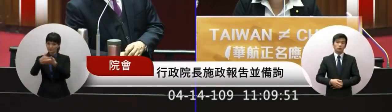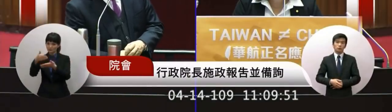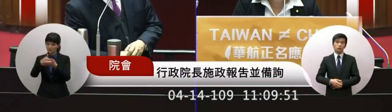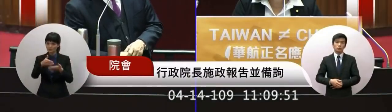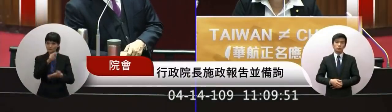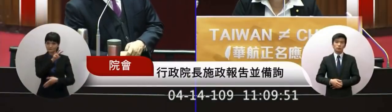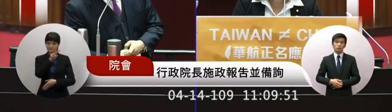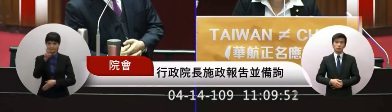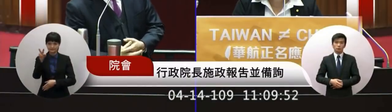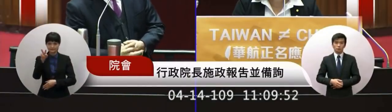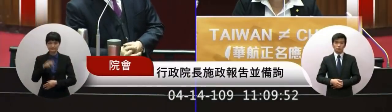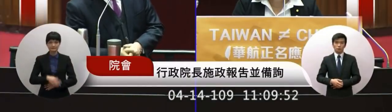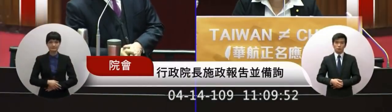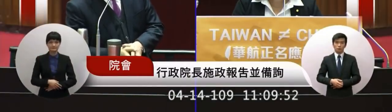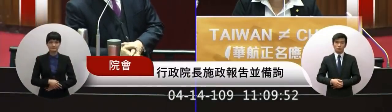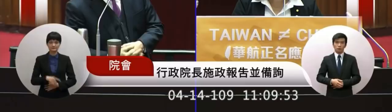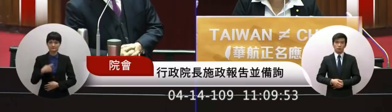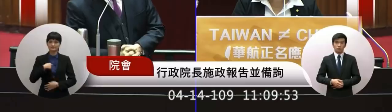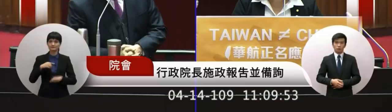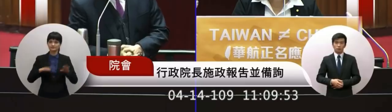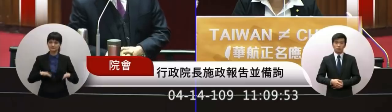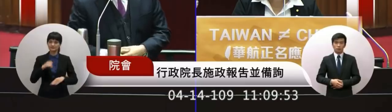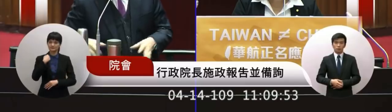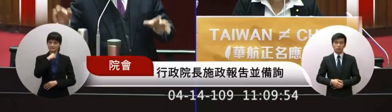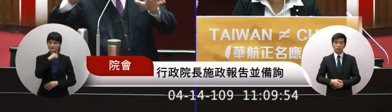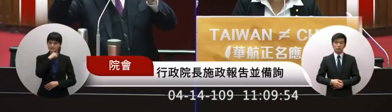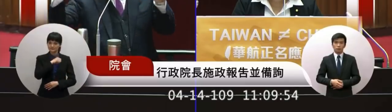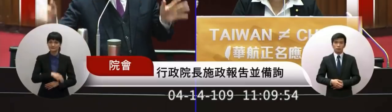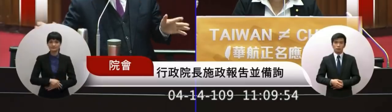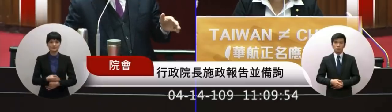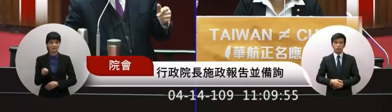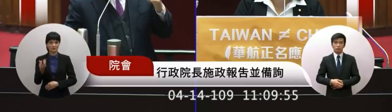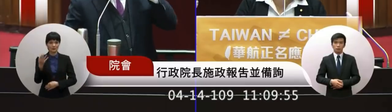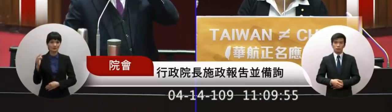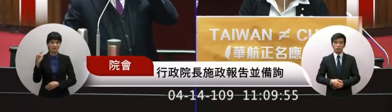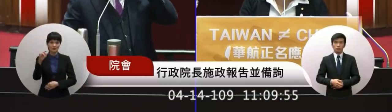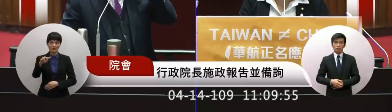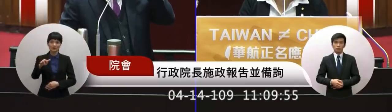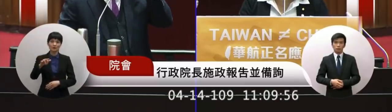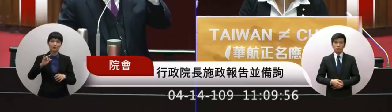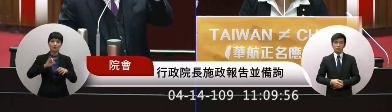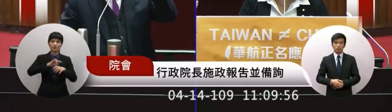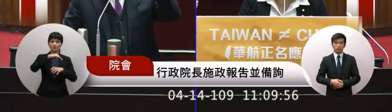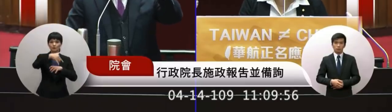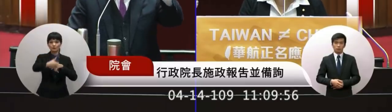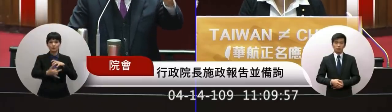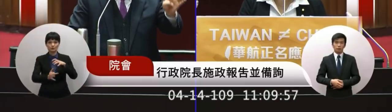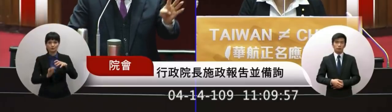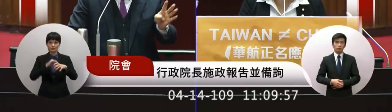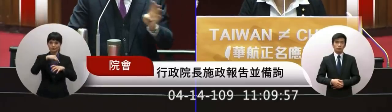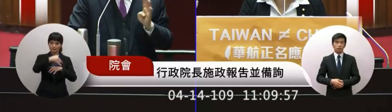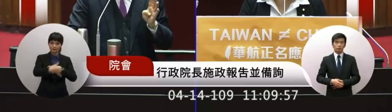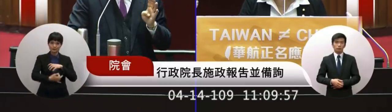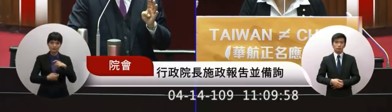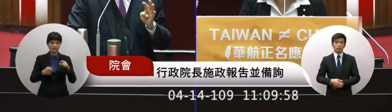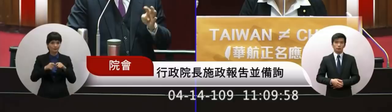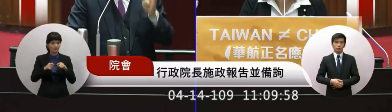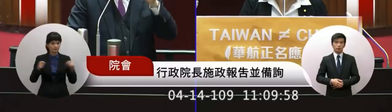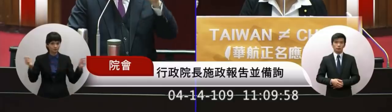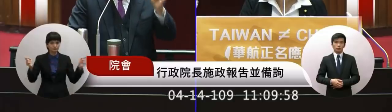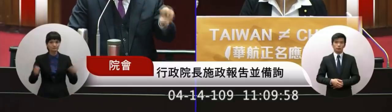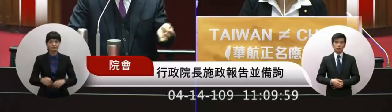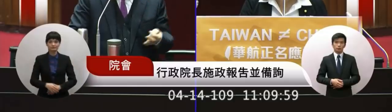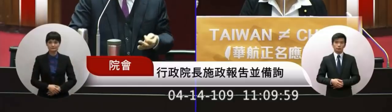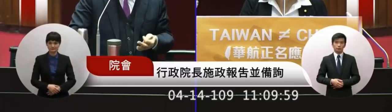我們的台灣我們這個花旁這個在世界上這適合到香蕃